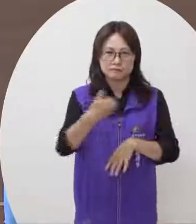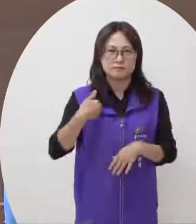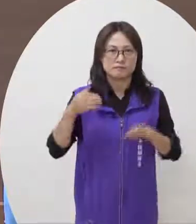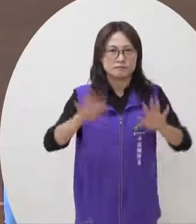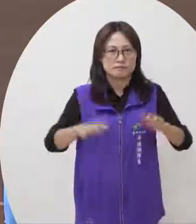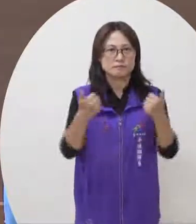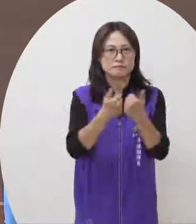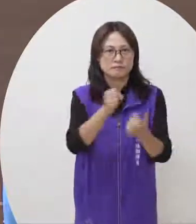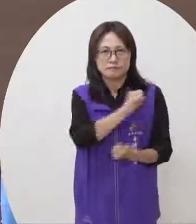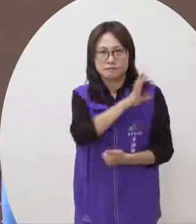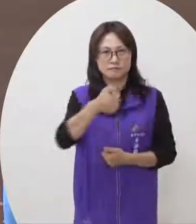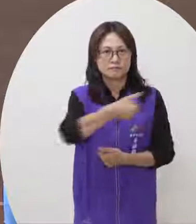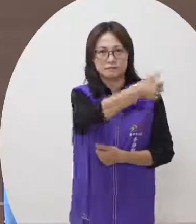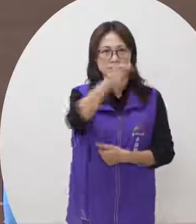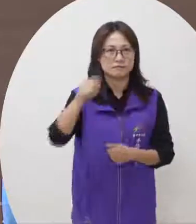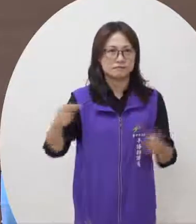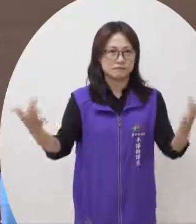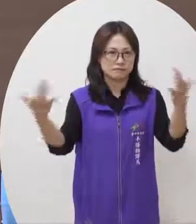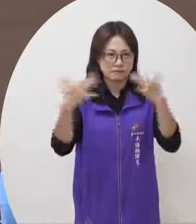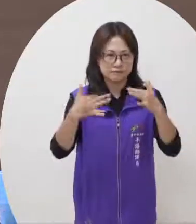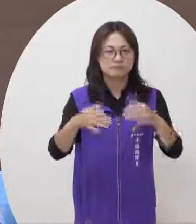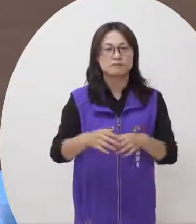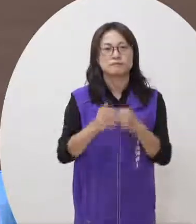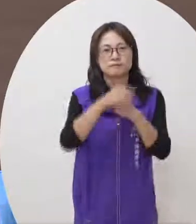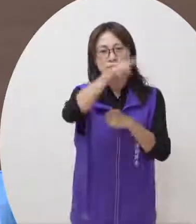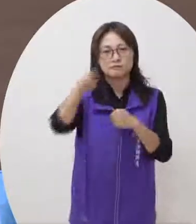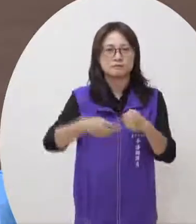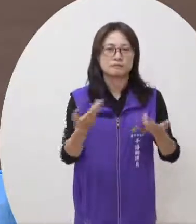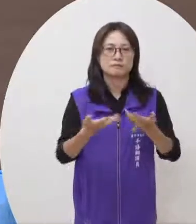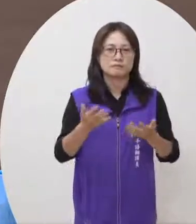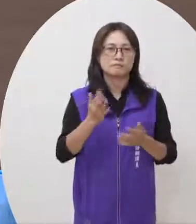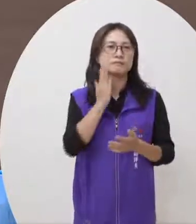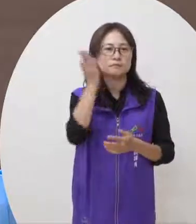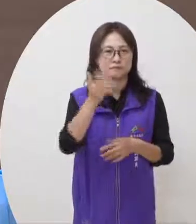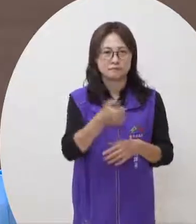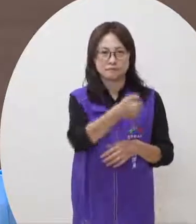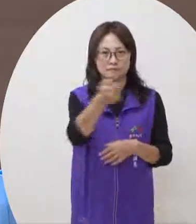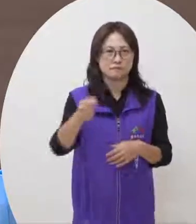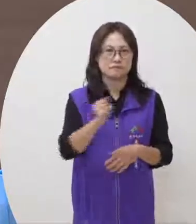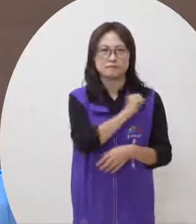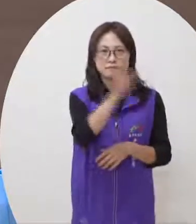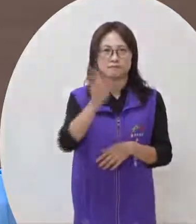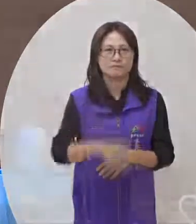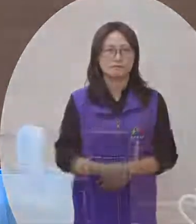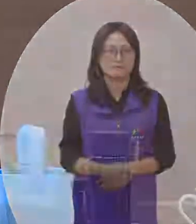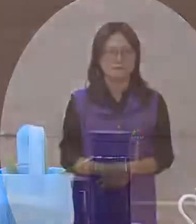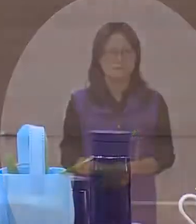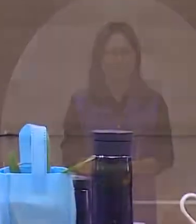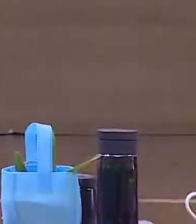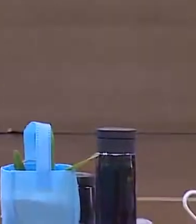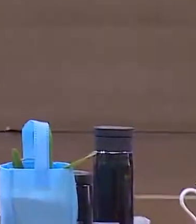束，感谢大家的参加，也祝大家万事如意，干不香，谢谢，散会。